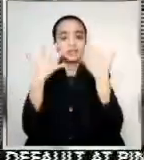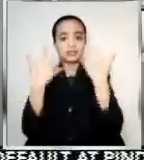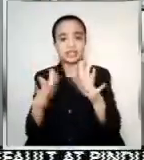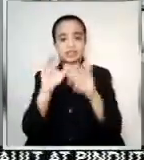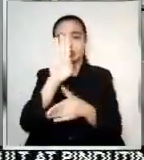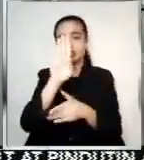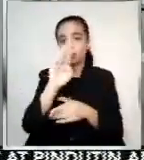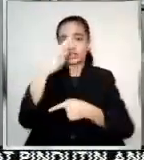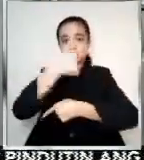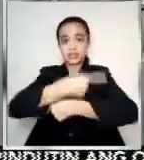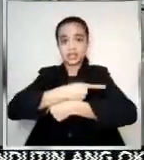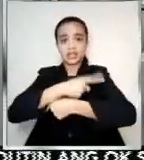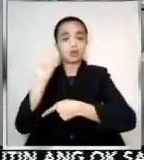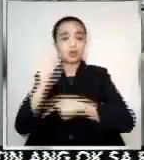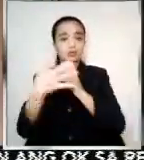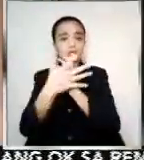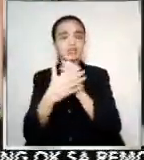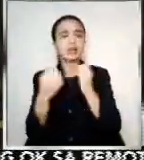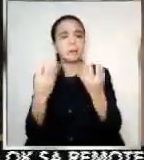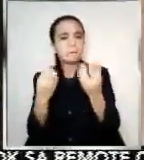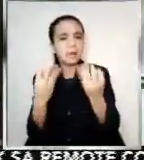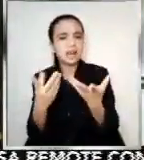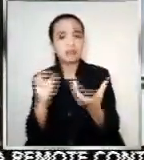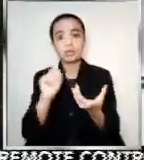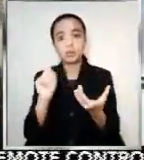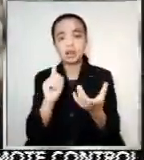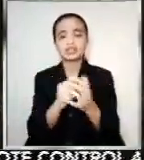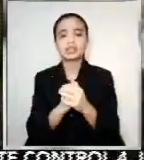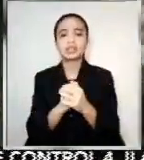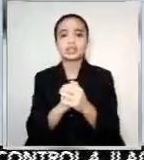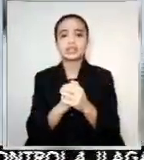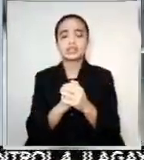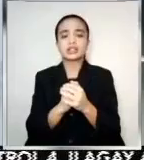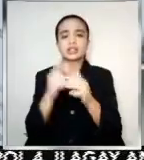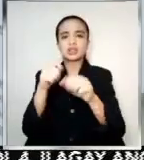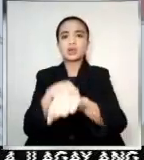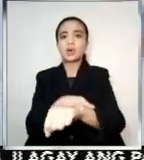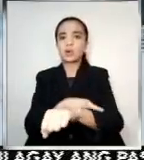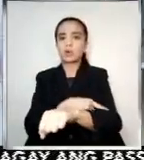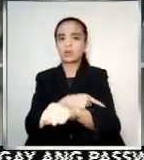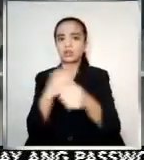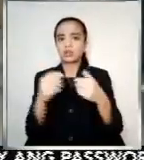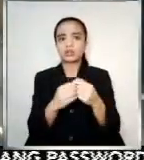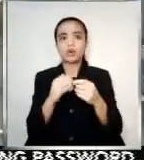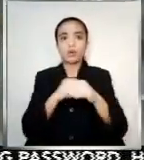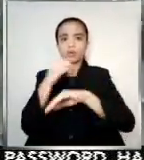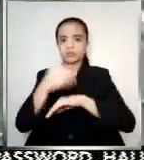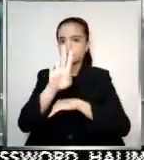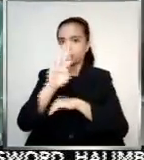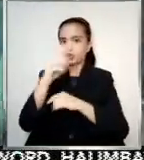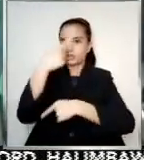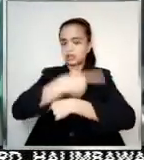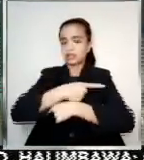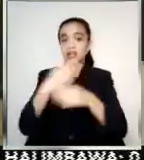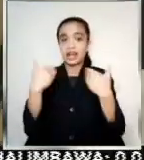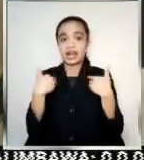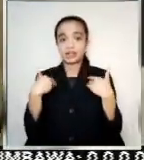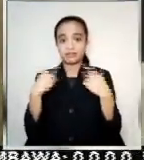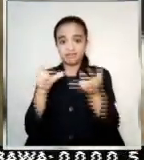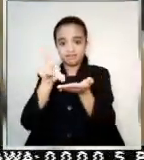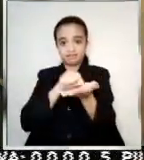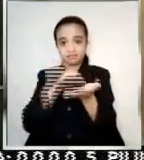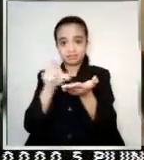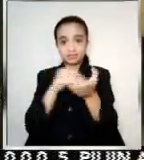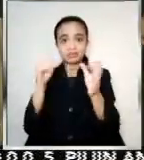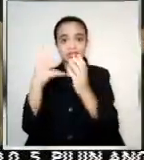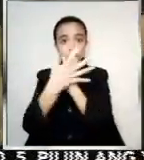nila. Marami nga sa kanila, higit pa dyan ang tinagal sa quarantine. Hawak nila ang kanilang mga printed quarantine clearance. Ang ibang